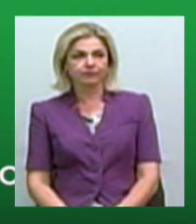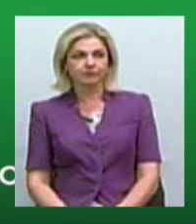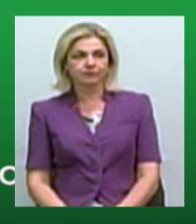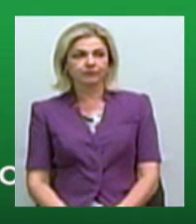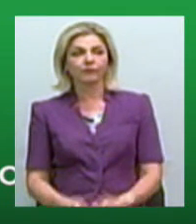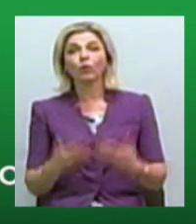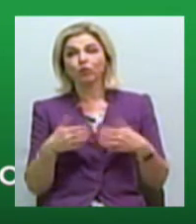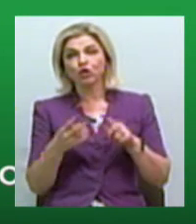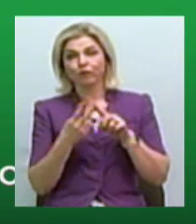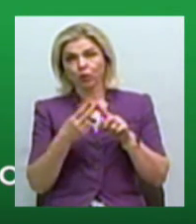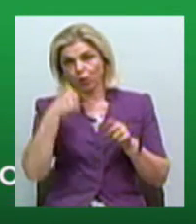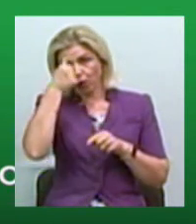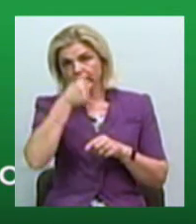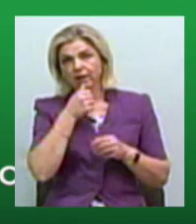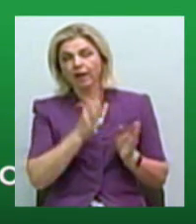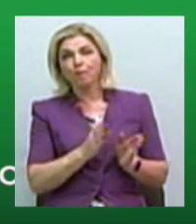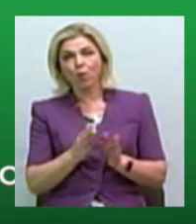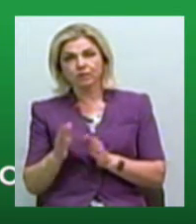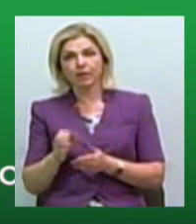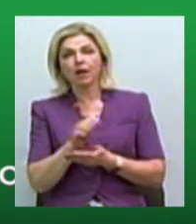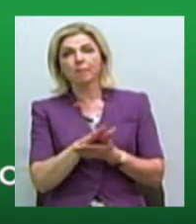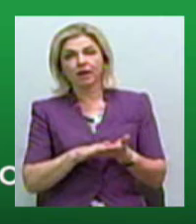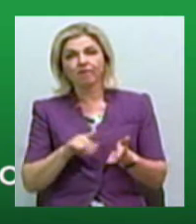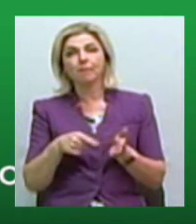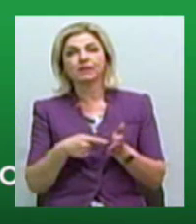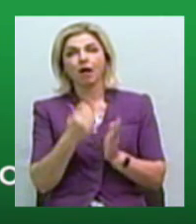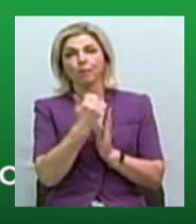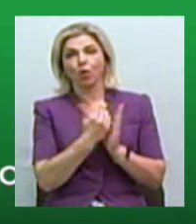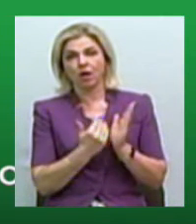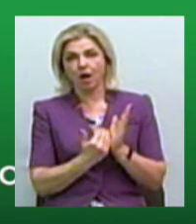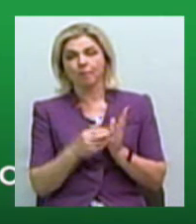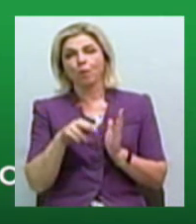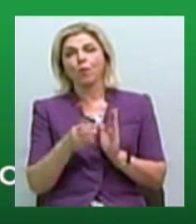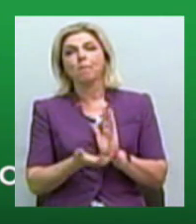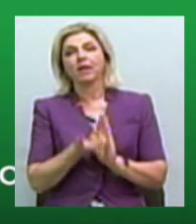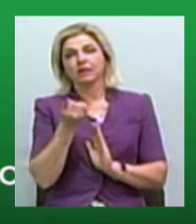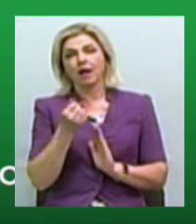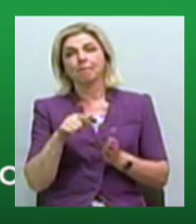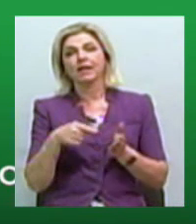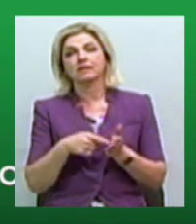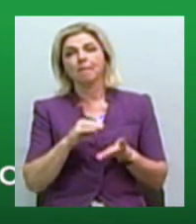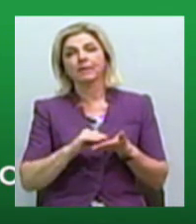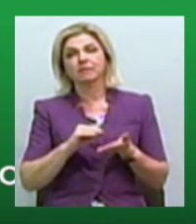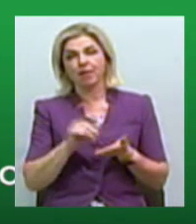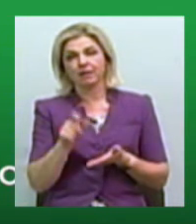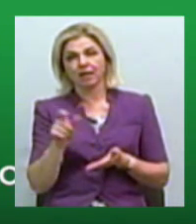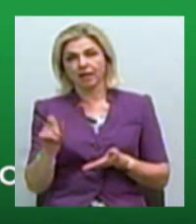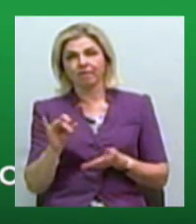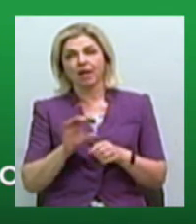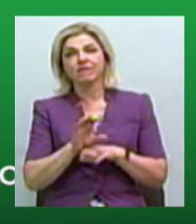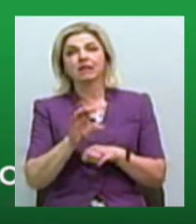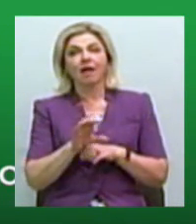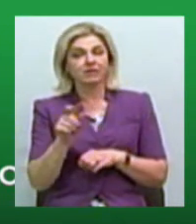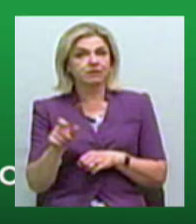Вже другий рік поспіль триває міська програма по підтримці місцевих письменників та видавців.